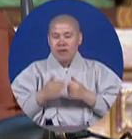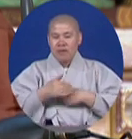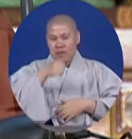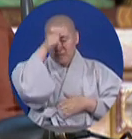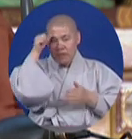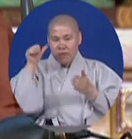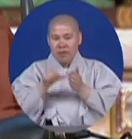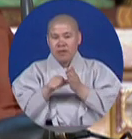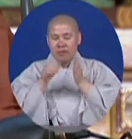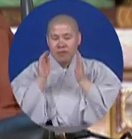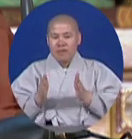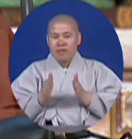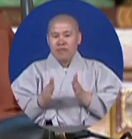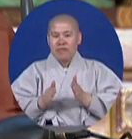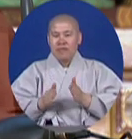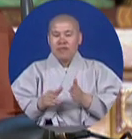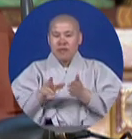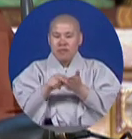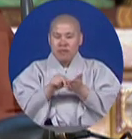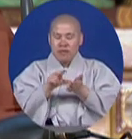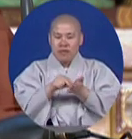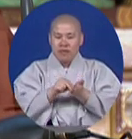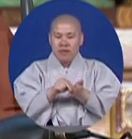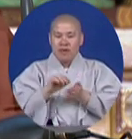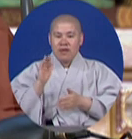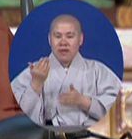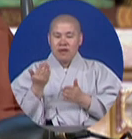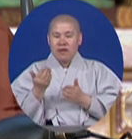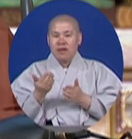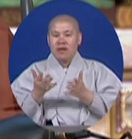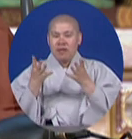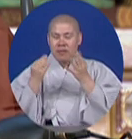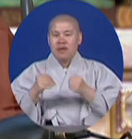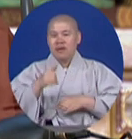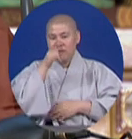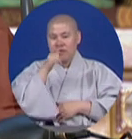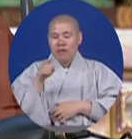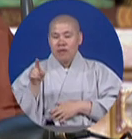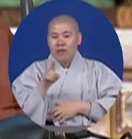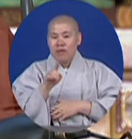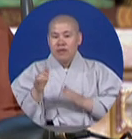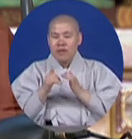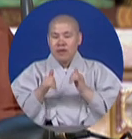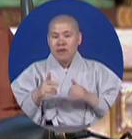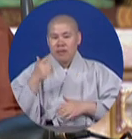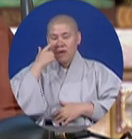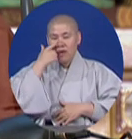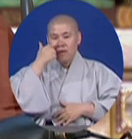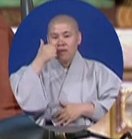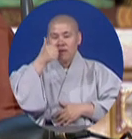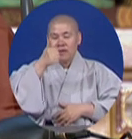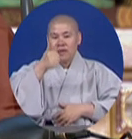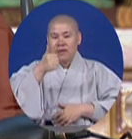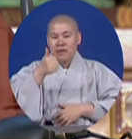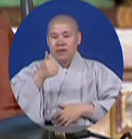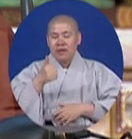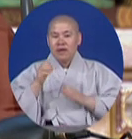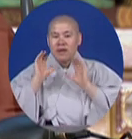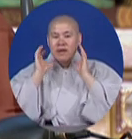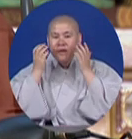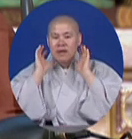평생 그 문제되는 게 있어요. 어떤 사람이 아버지인데